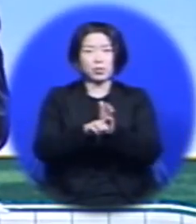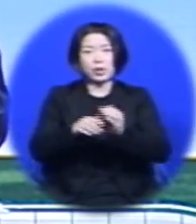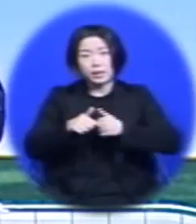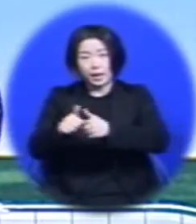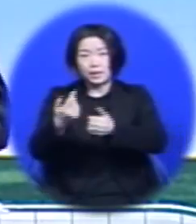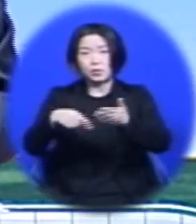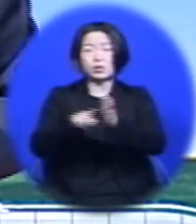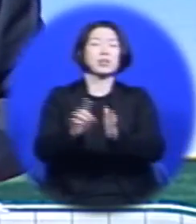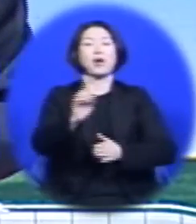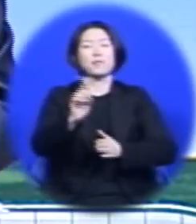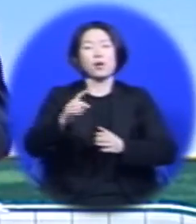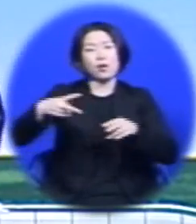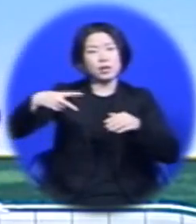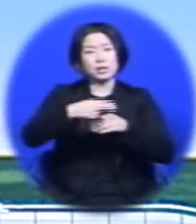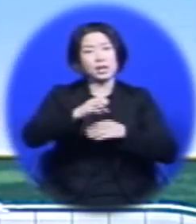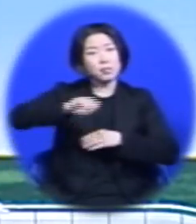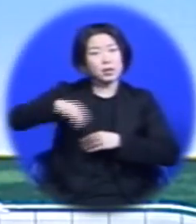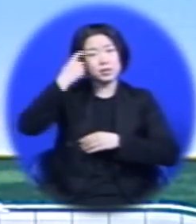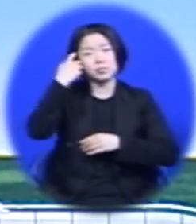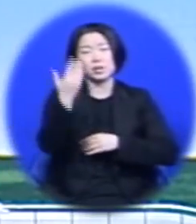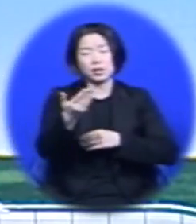무엇을 잘라 되셨습니까